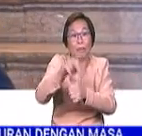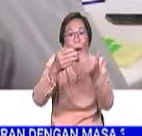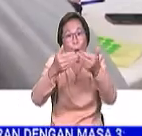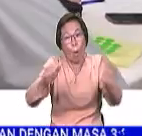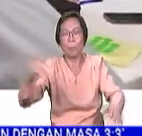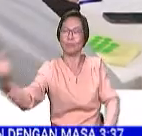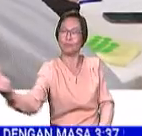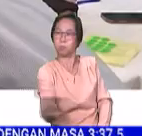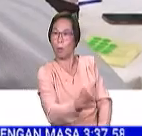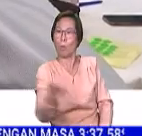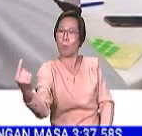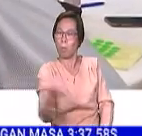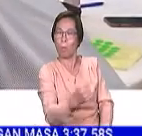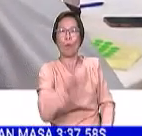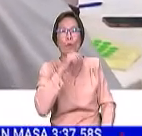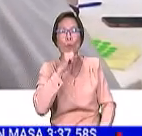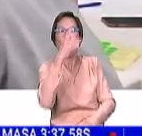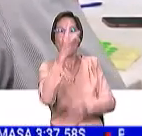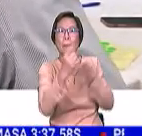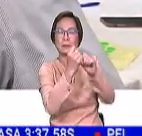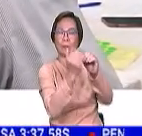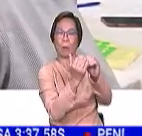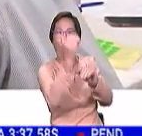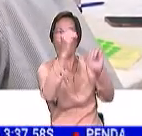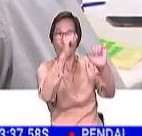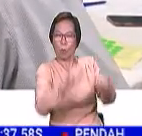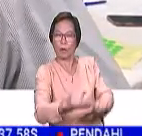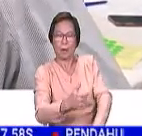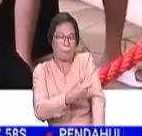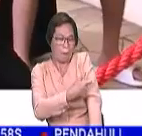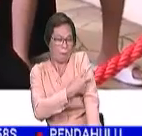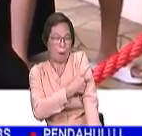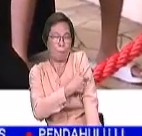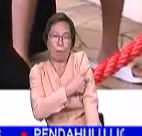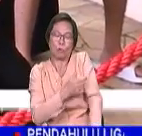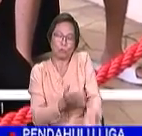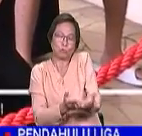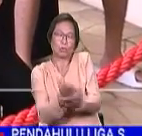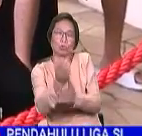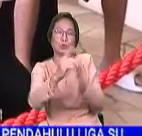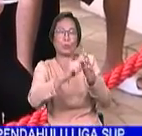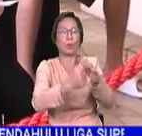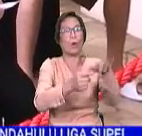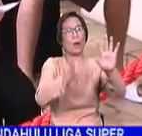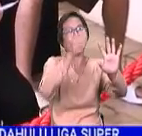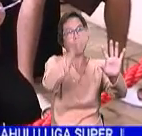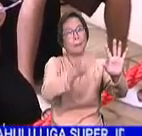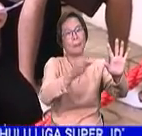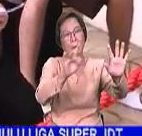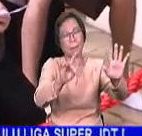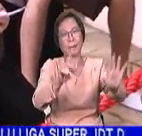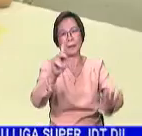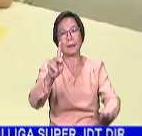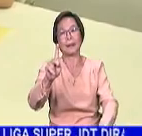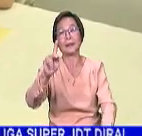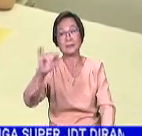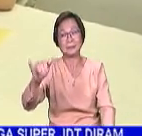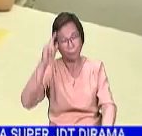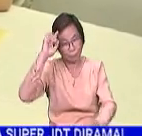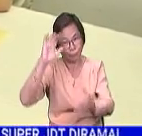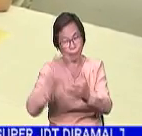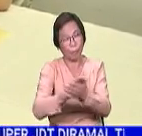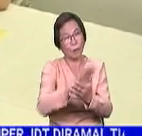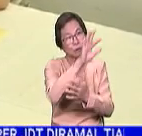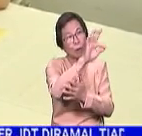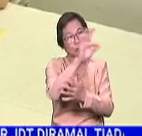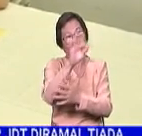hai bagi mereka yang berumur 18 tahun dan ke atas boleh membuat suntikan secara terus bergulir di Maluku b Nanti hayria chainsmokers